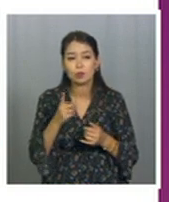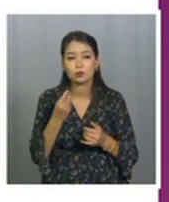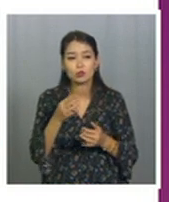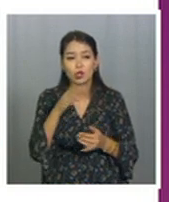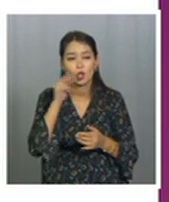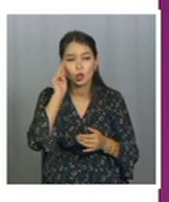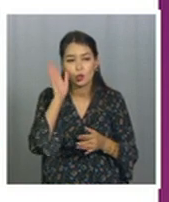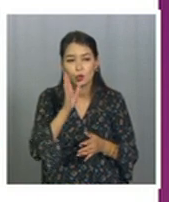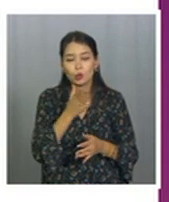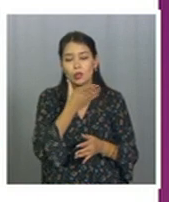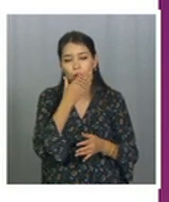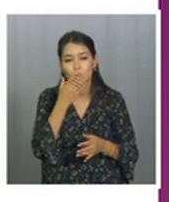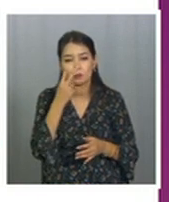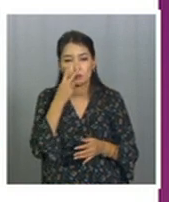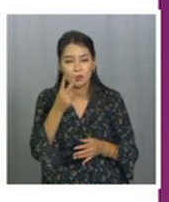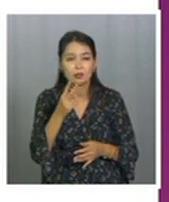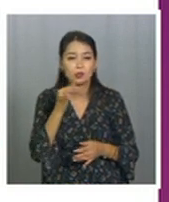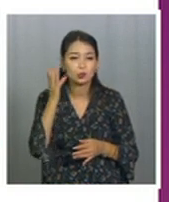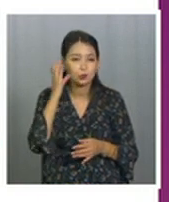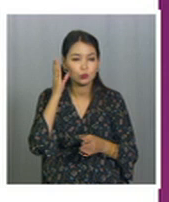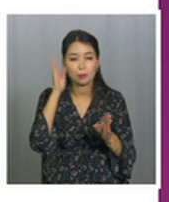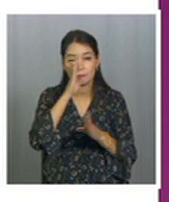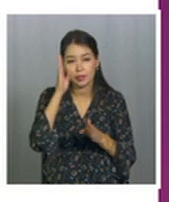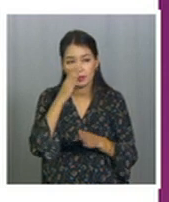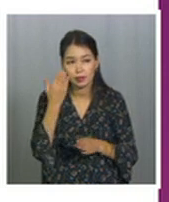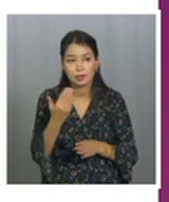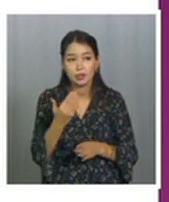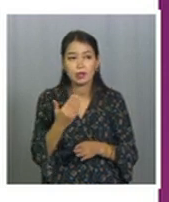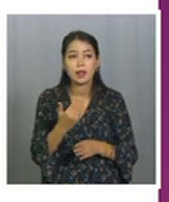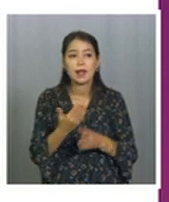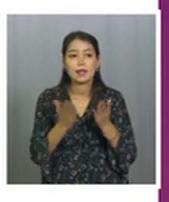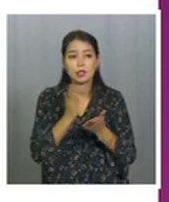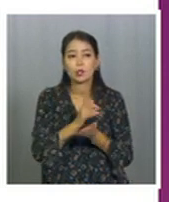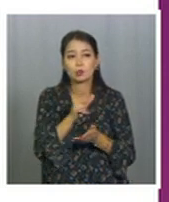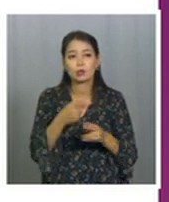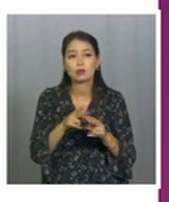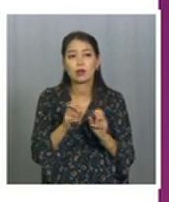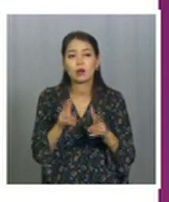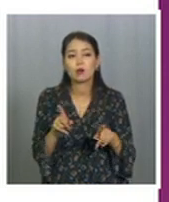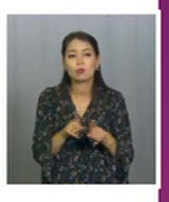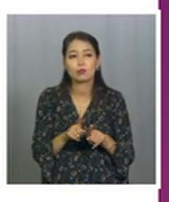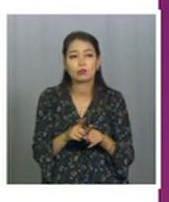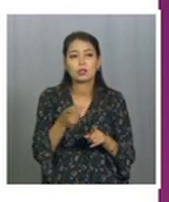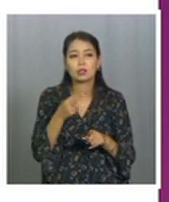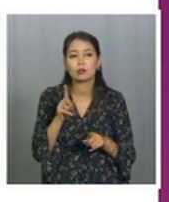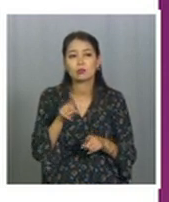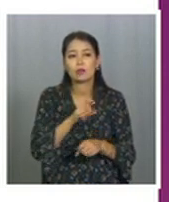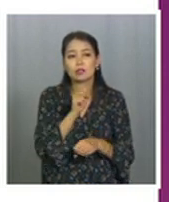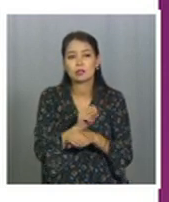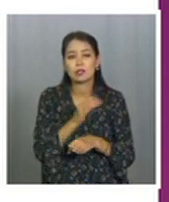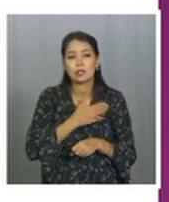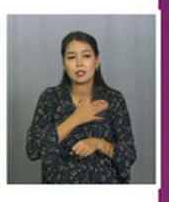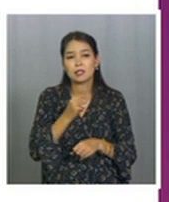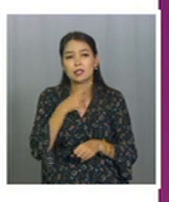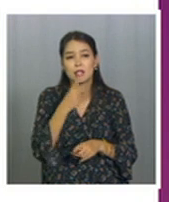природу. Есть люди, которые как будто рождаются для того, чтобы остановить нас и сказать: «Подожди, не